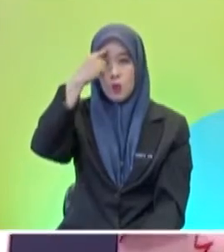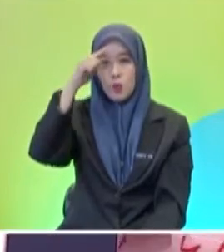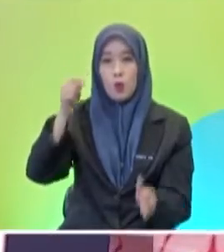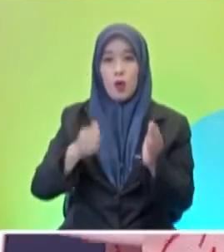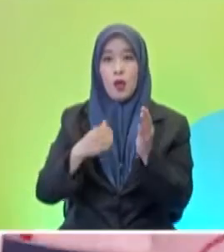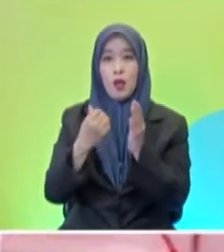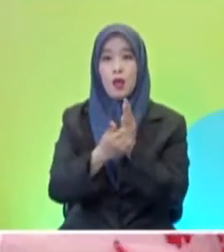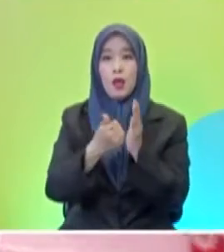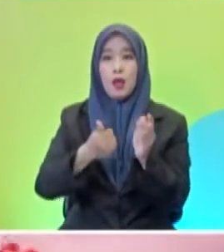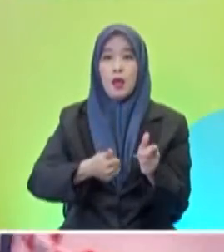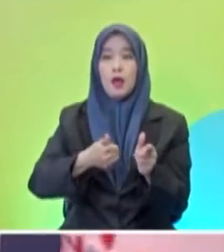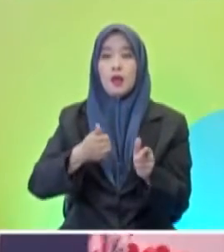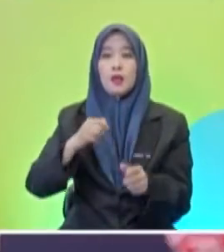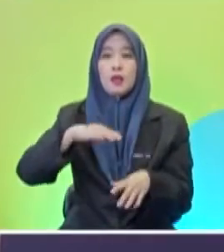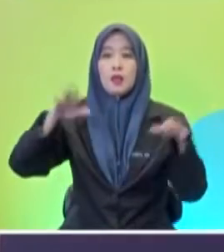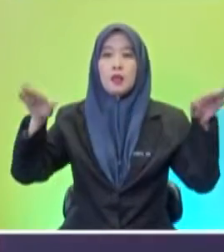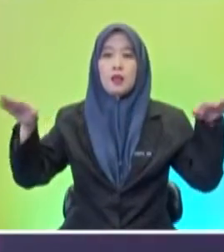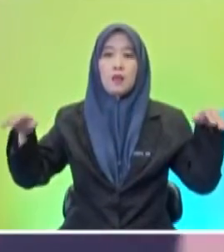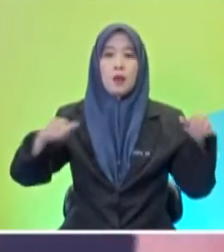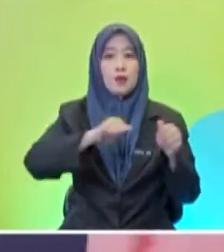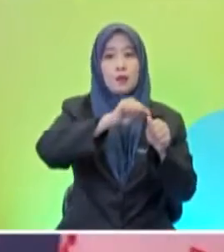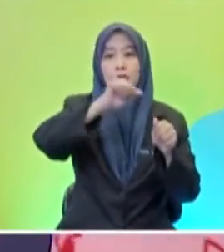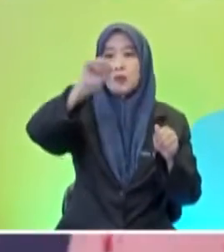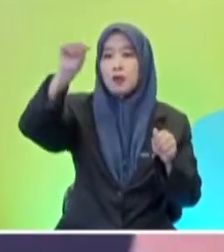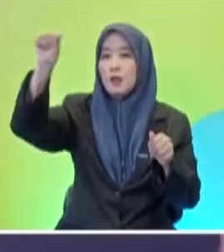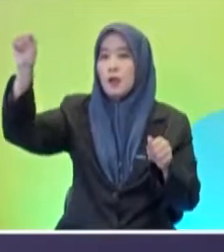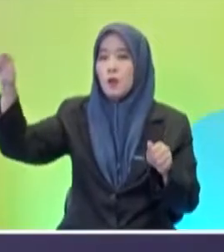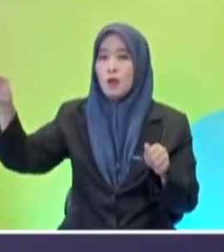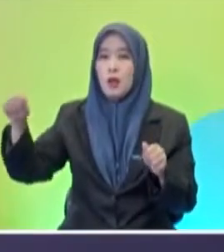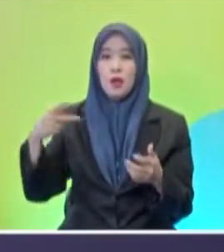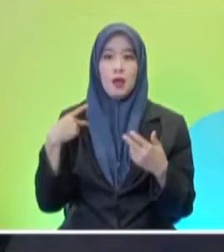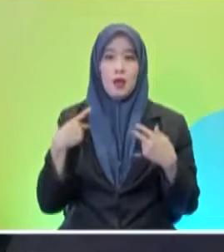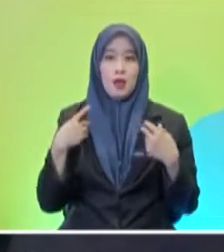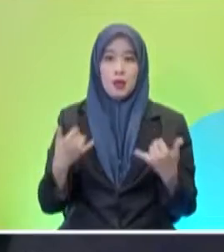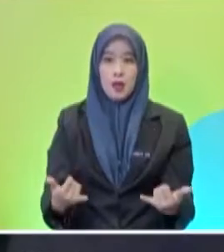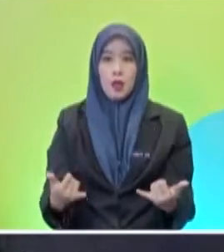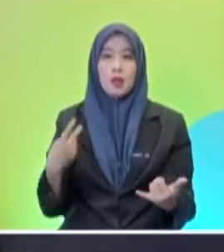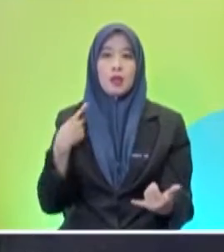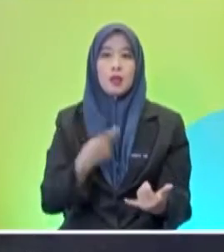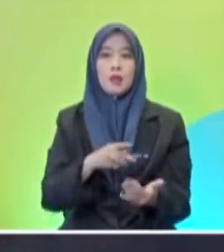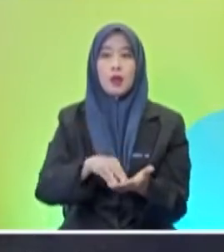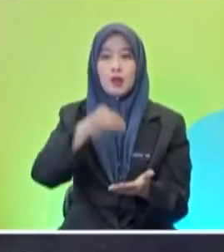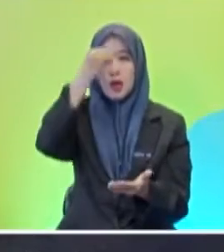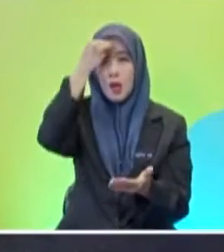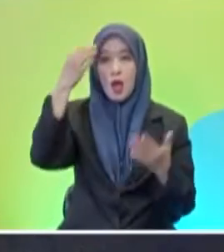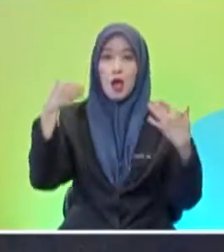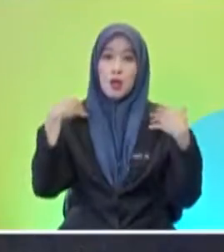dia terbang. Betul cikgu. Ha, okey. Sekarang kita dah belajar ada 7 nama